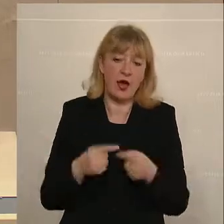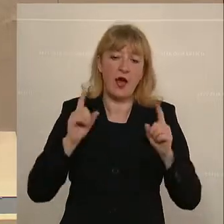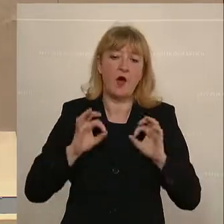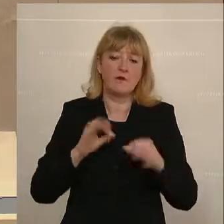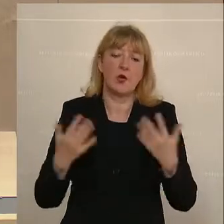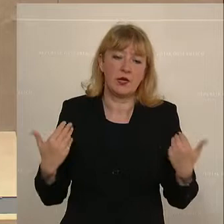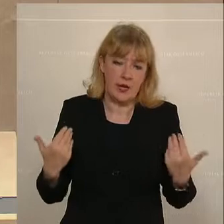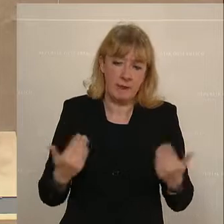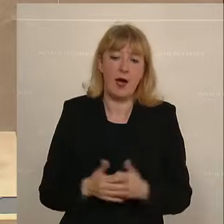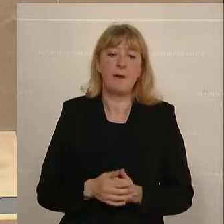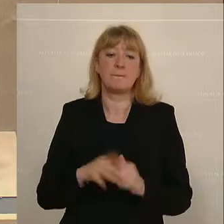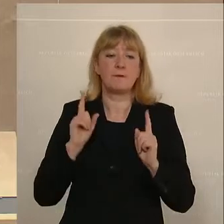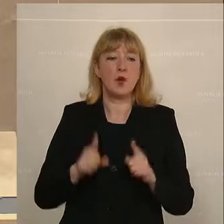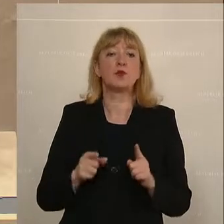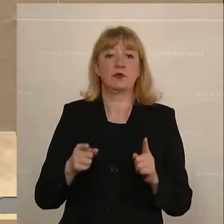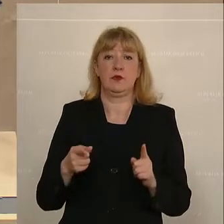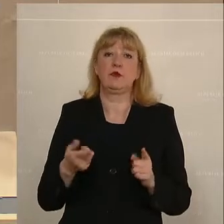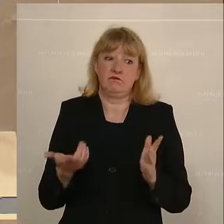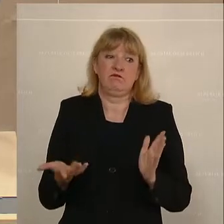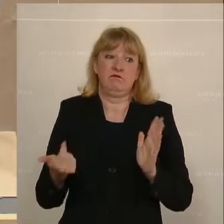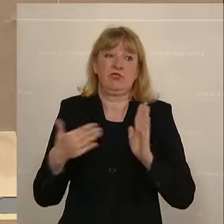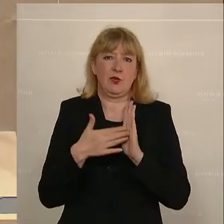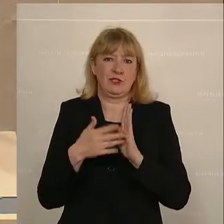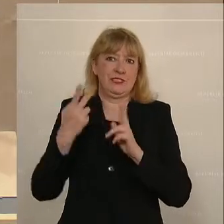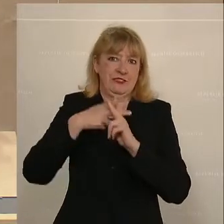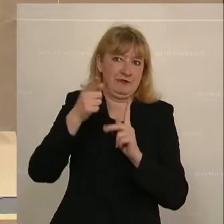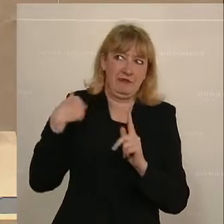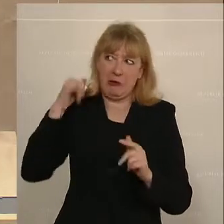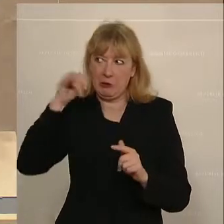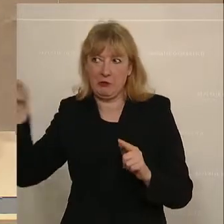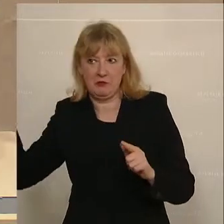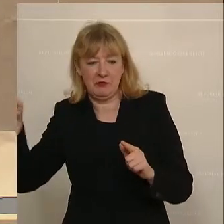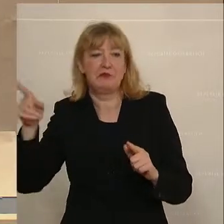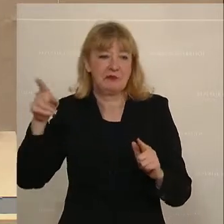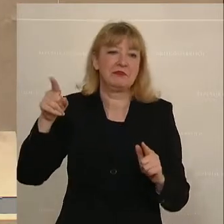Klima. Und die 1.000, das ist ja, glaube ich, der Zwischenruf jetzt gewesen, die